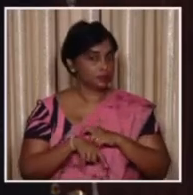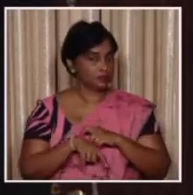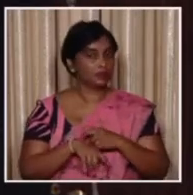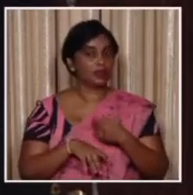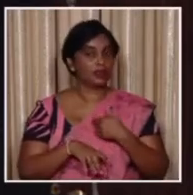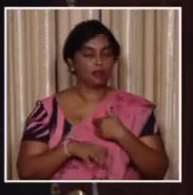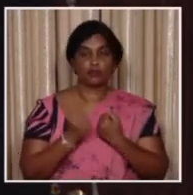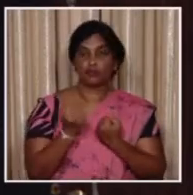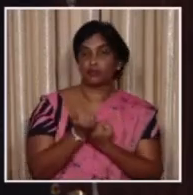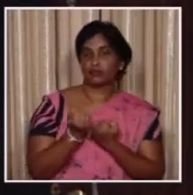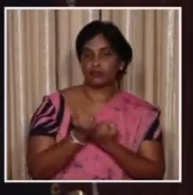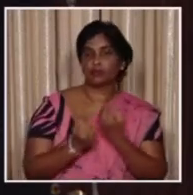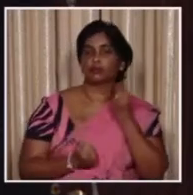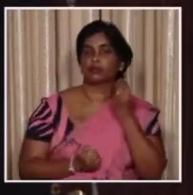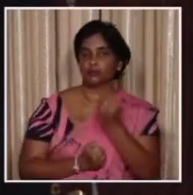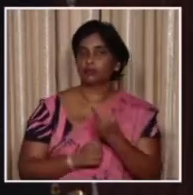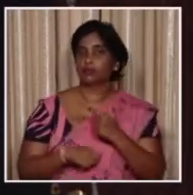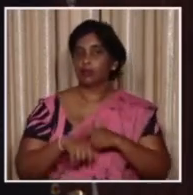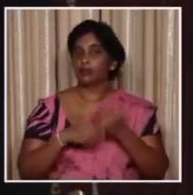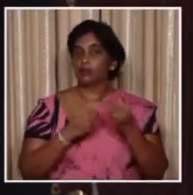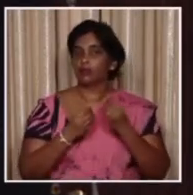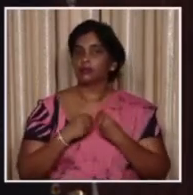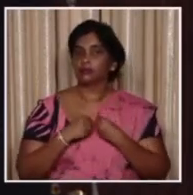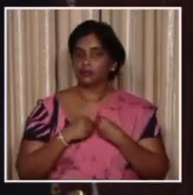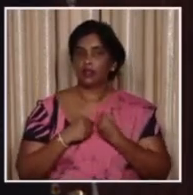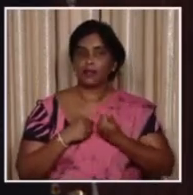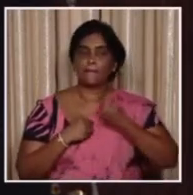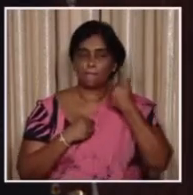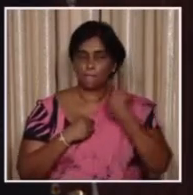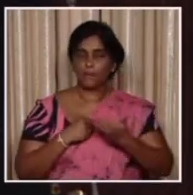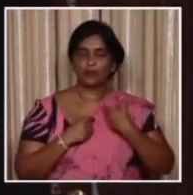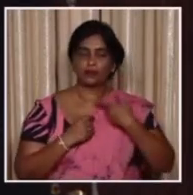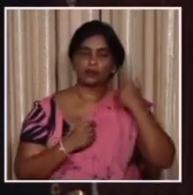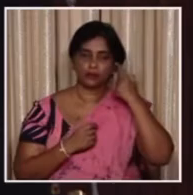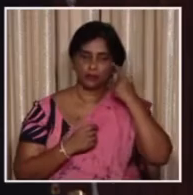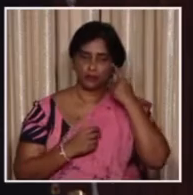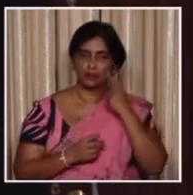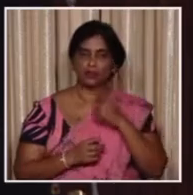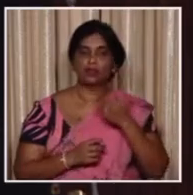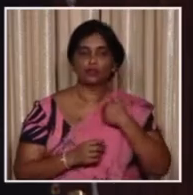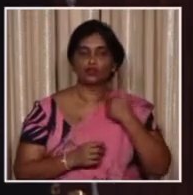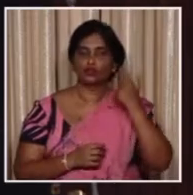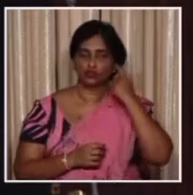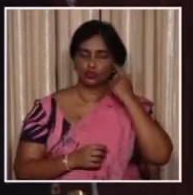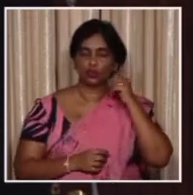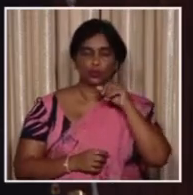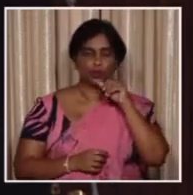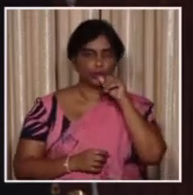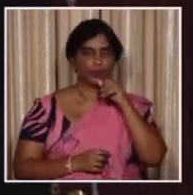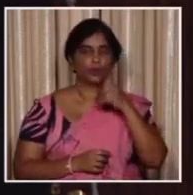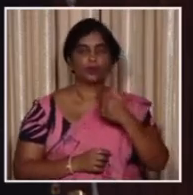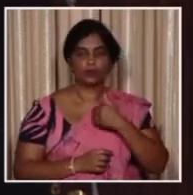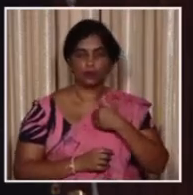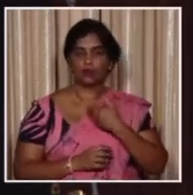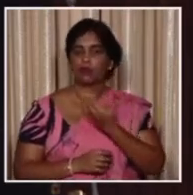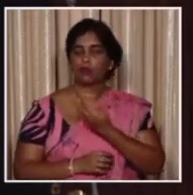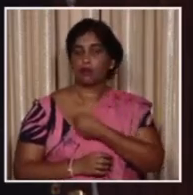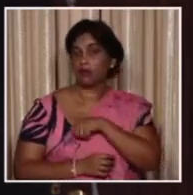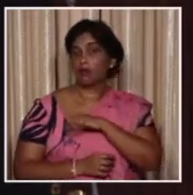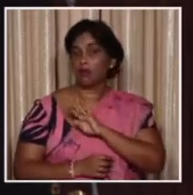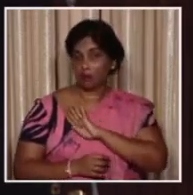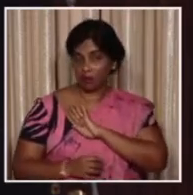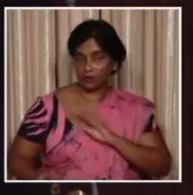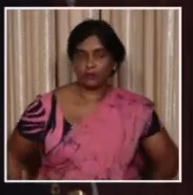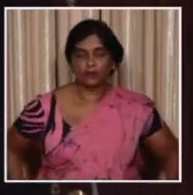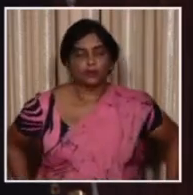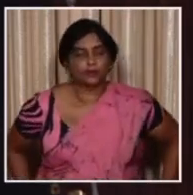අපේ දායකත්වයේ පිරිනමීමට අවස්ථාව ලැබීම ඉතාමත්ම වැදගත් කියලා මම හිතන්නේ. අපි දන්නවා ඇත්ත වශයෙන්ම අපේ ස්වාමීපාදයන්